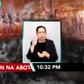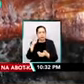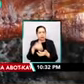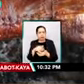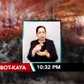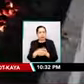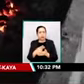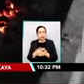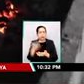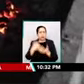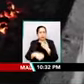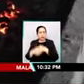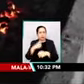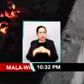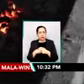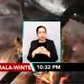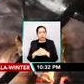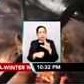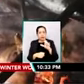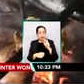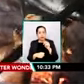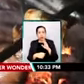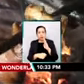noong nakaraang taon. Ang lechong baka naman,